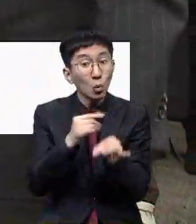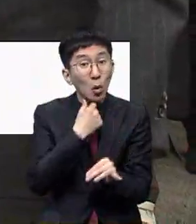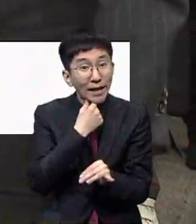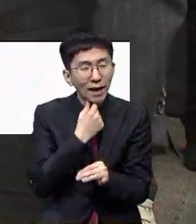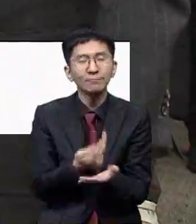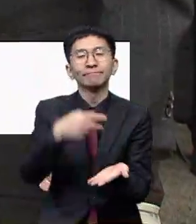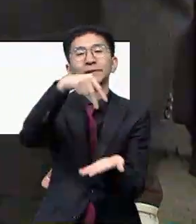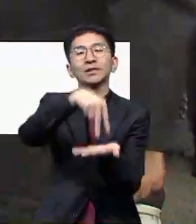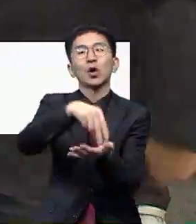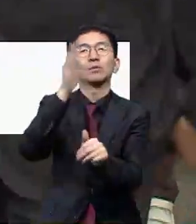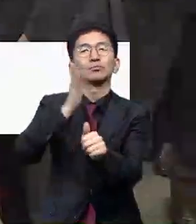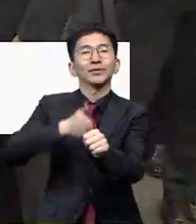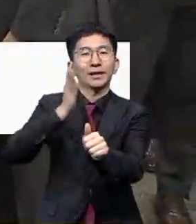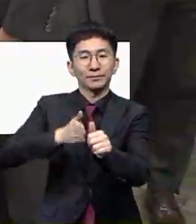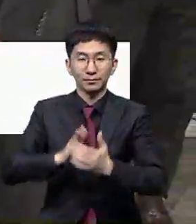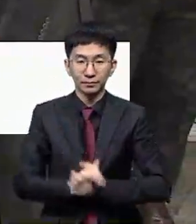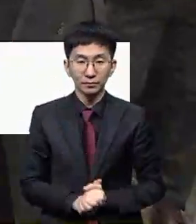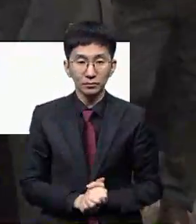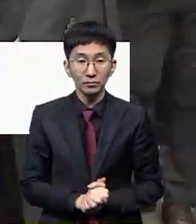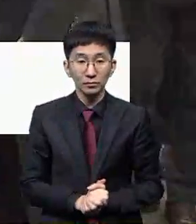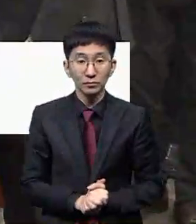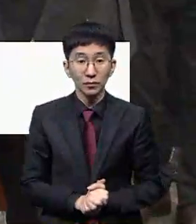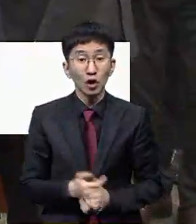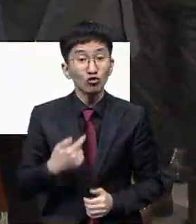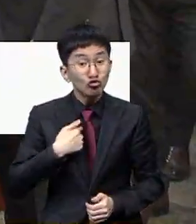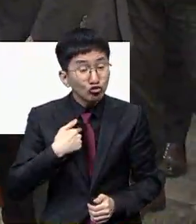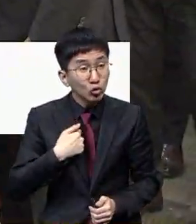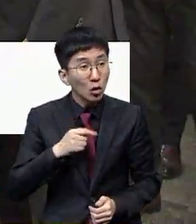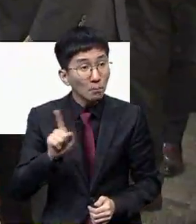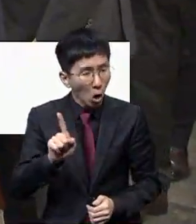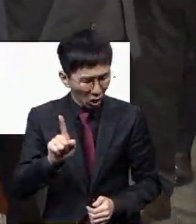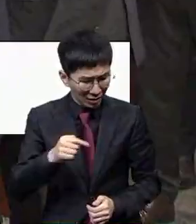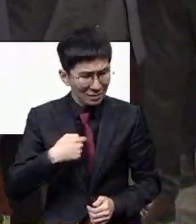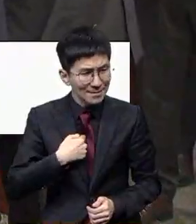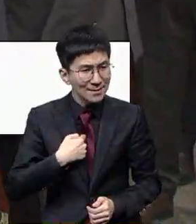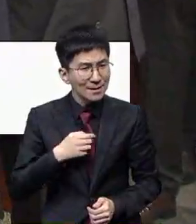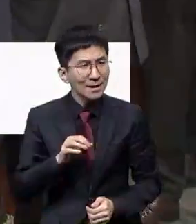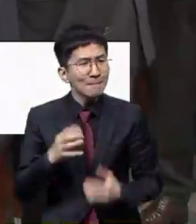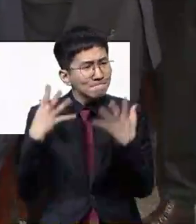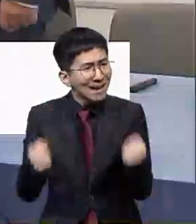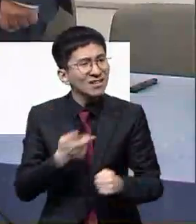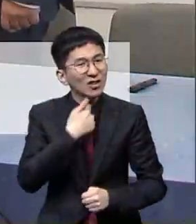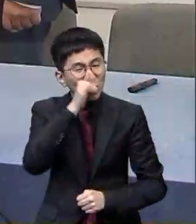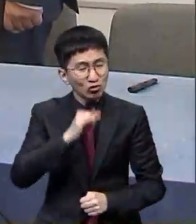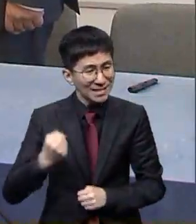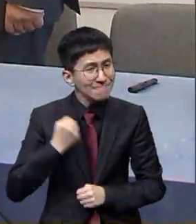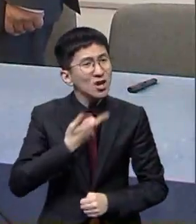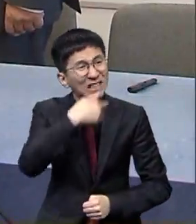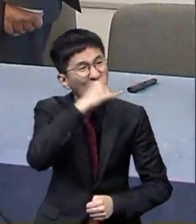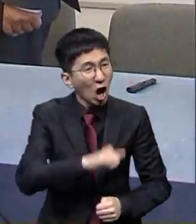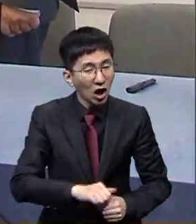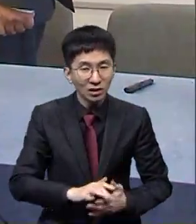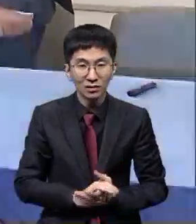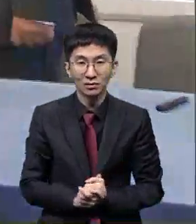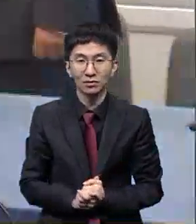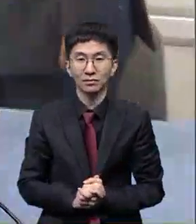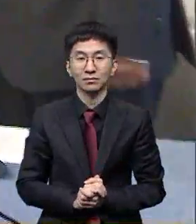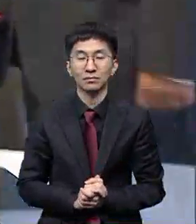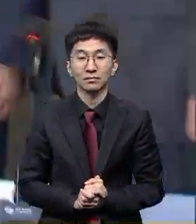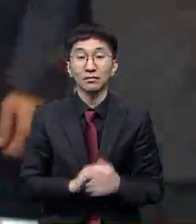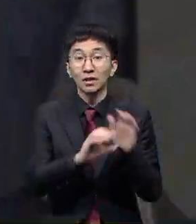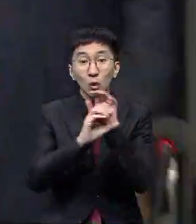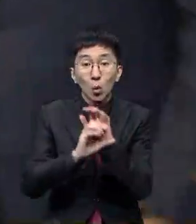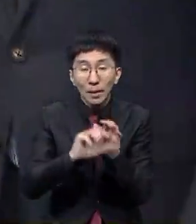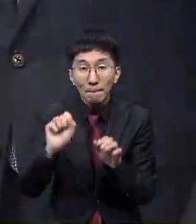찬성하시는 의원님들은 기립해 주십시오. 우리가 짓밟은 사람이요. 권력이 영원한 것 같아요. 코로나19 경제 위기 속에서